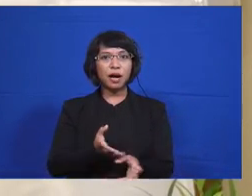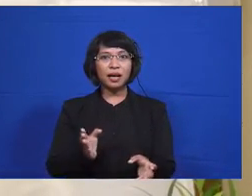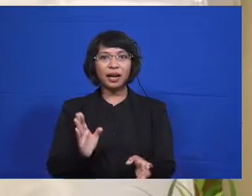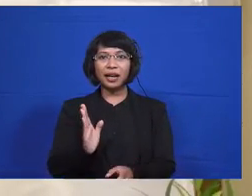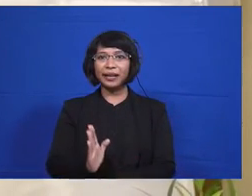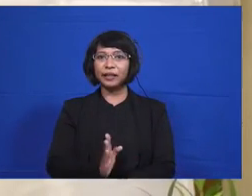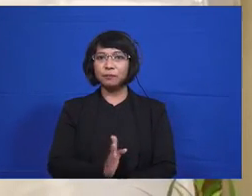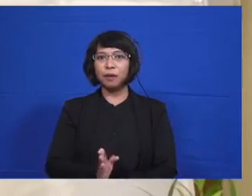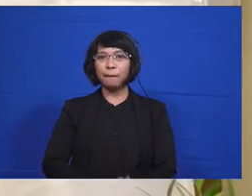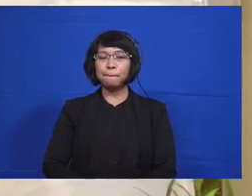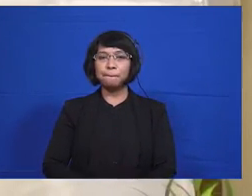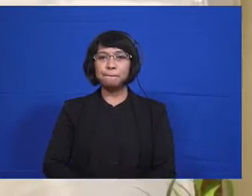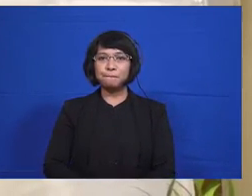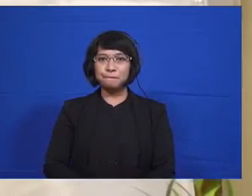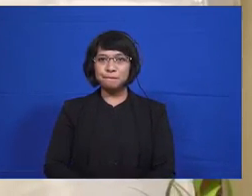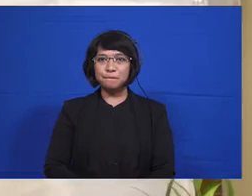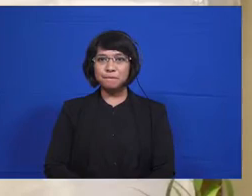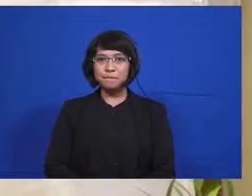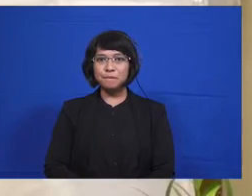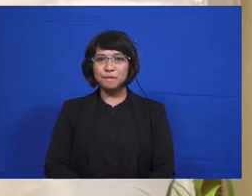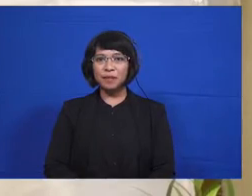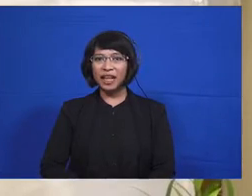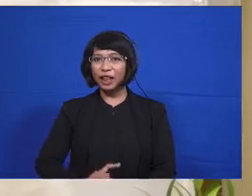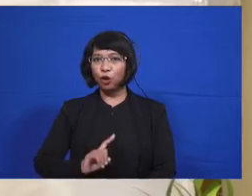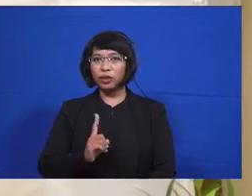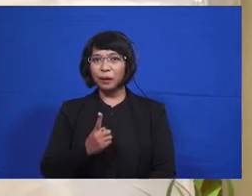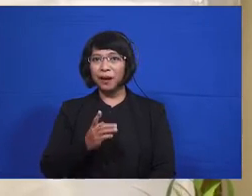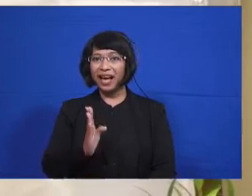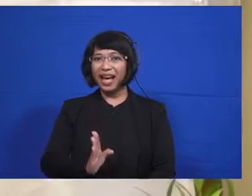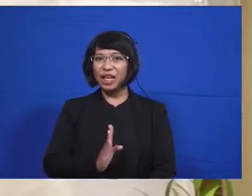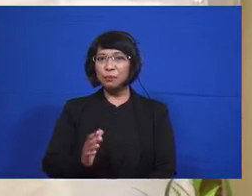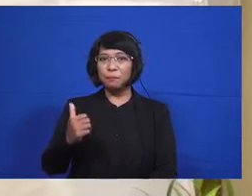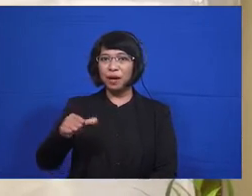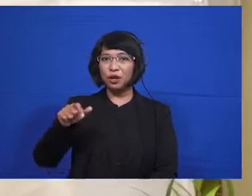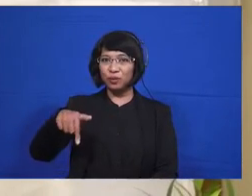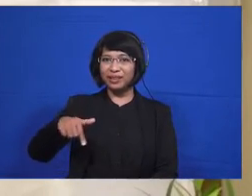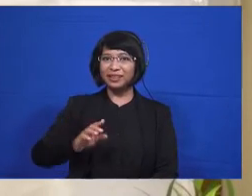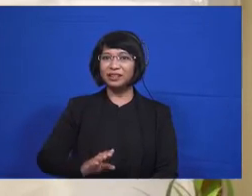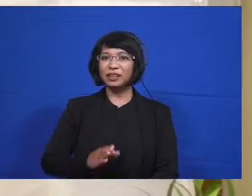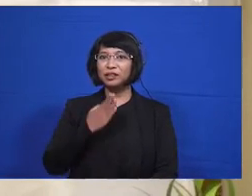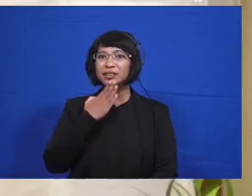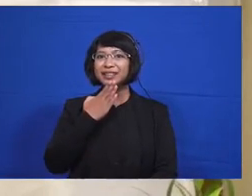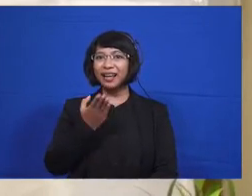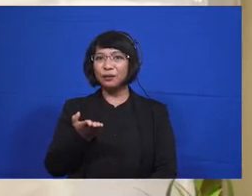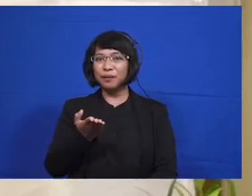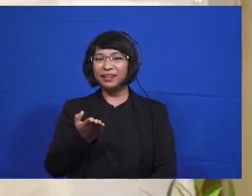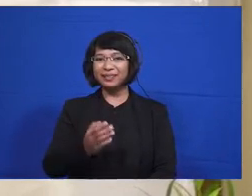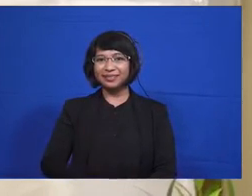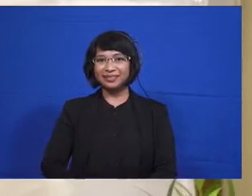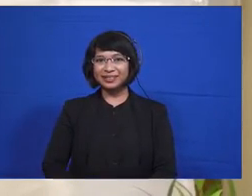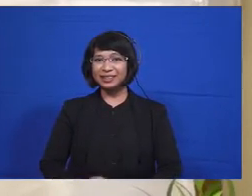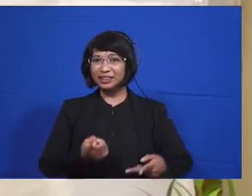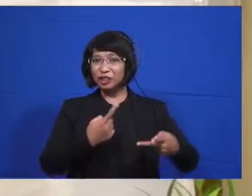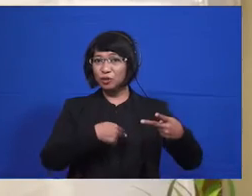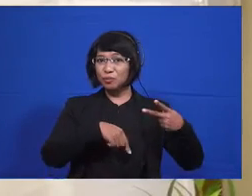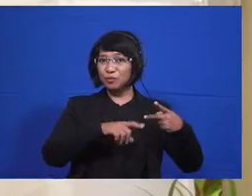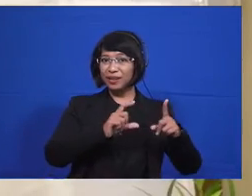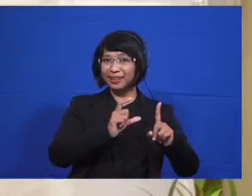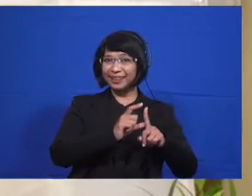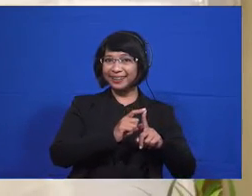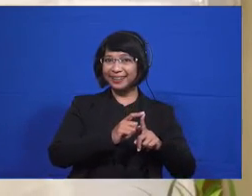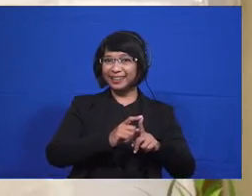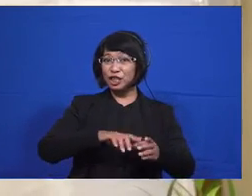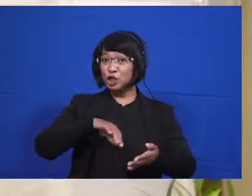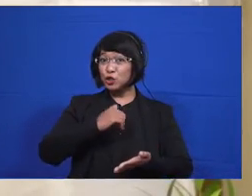para imam baru ini. Maka sekali lagi profesiat, dan semoga para imam baru ini